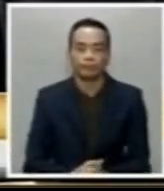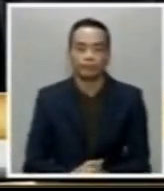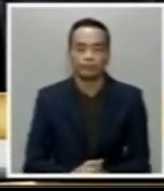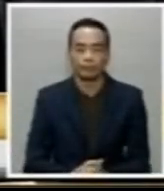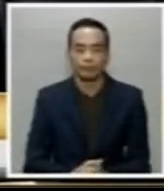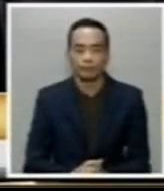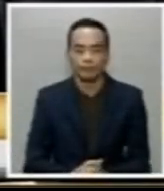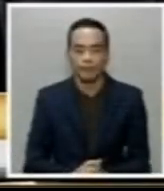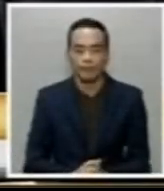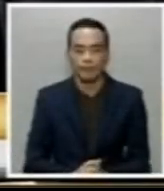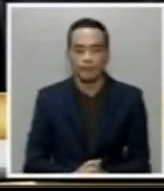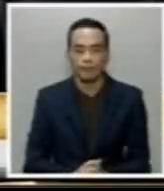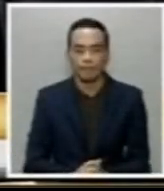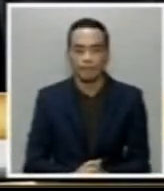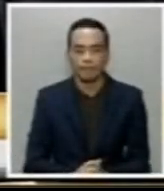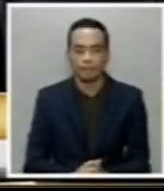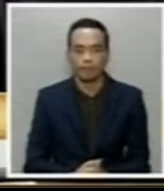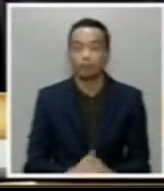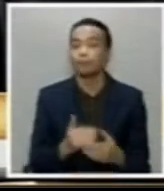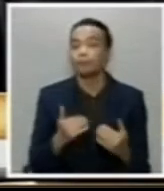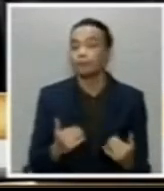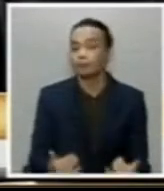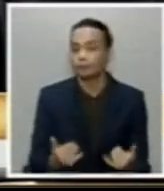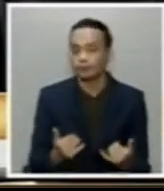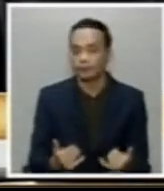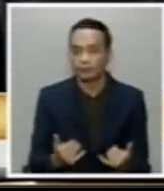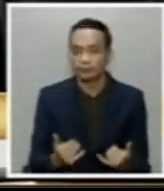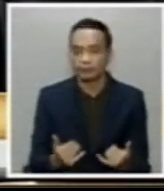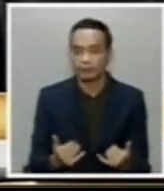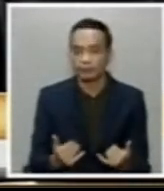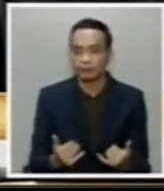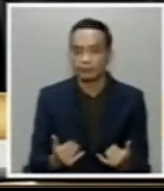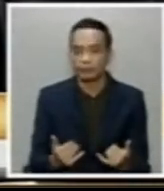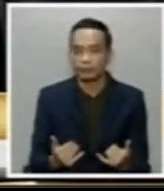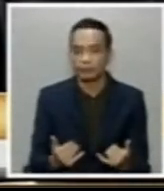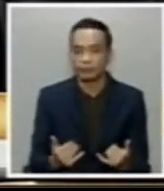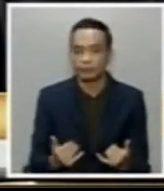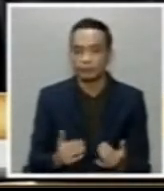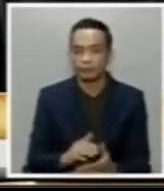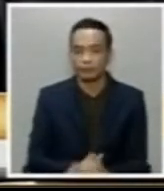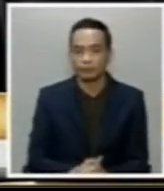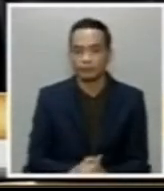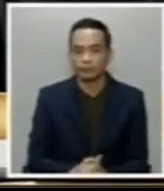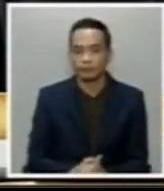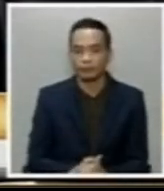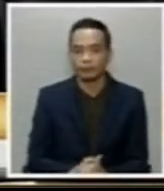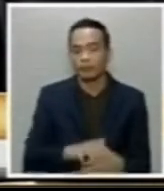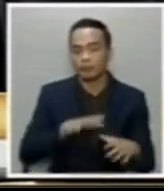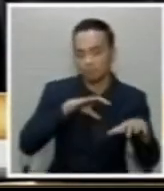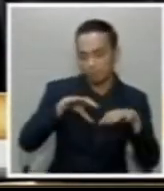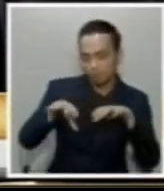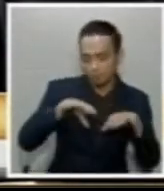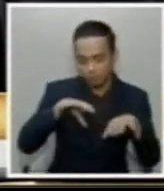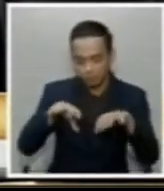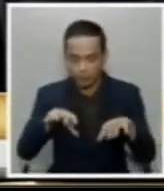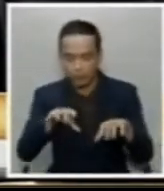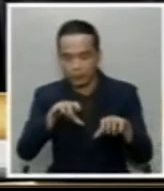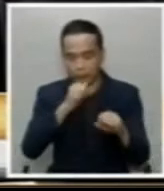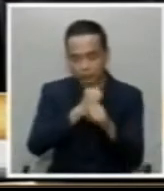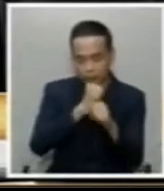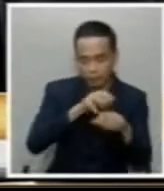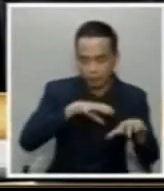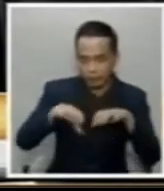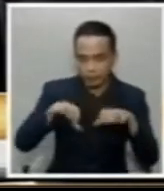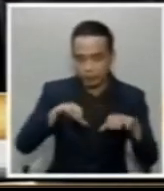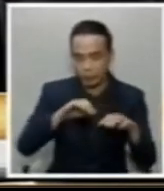ในขณะนี้นะครับที่ท่านได้บริหารจัดการมาเนี่ยครับเป็นเวล